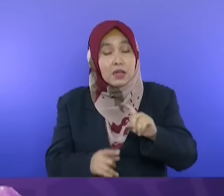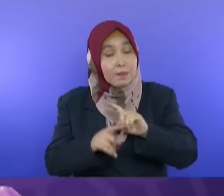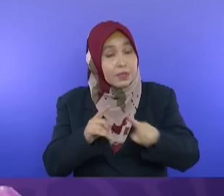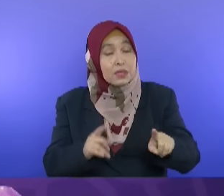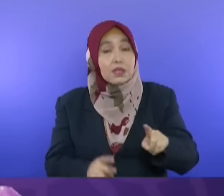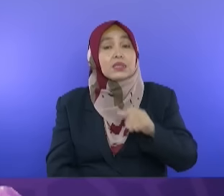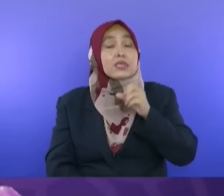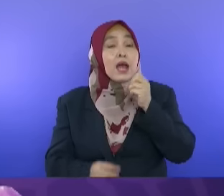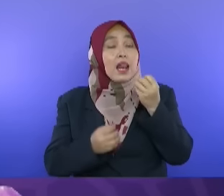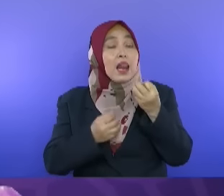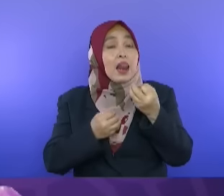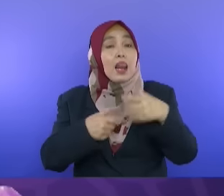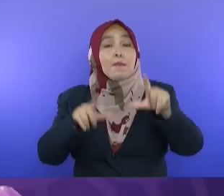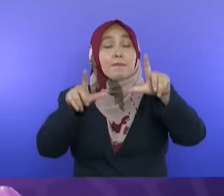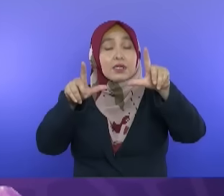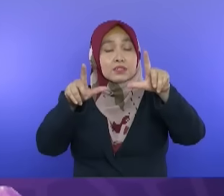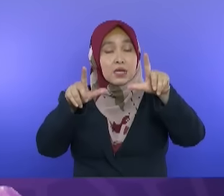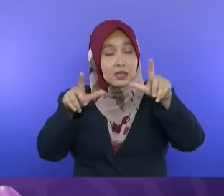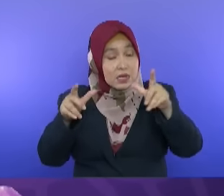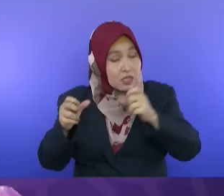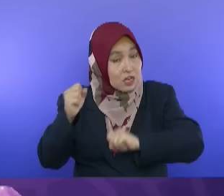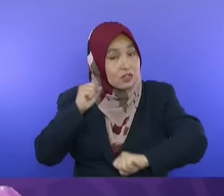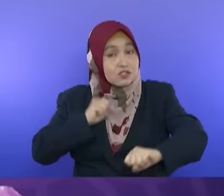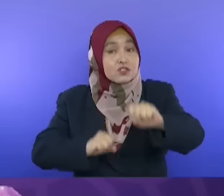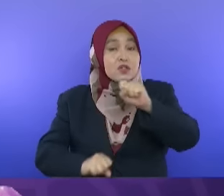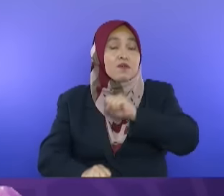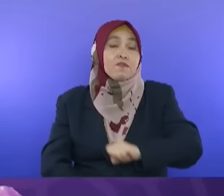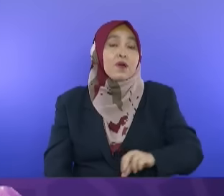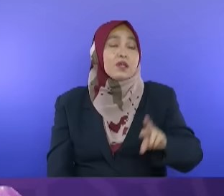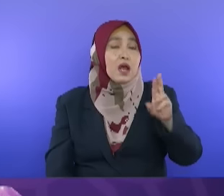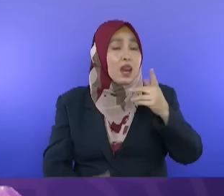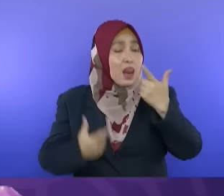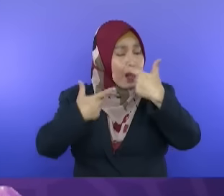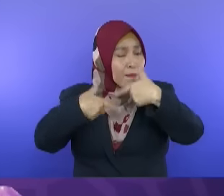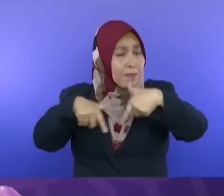dia tak lepaskan huruf H itu dengan sifat yang nafas